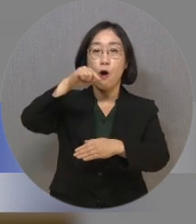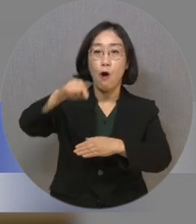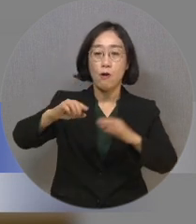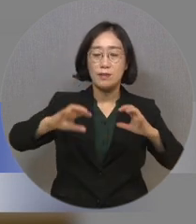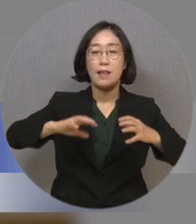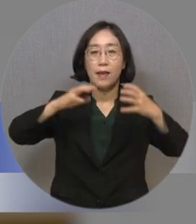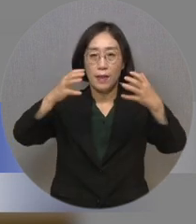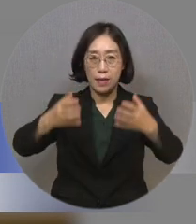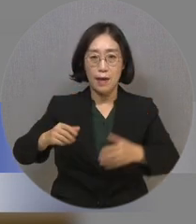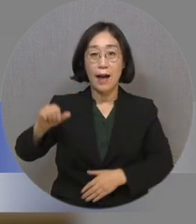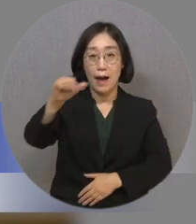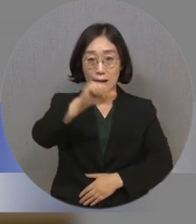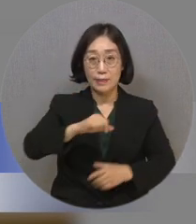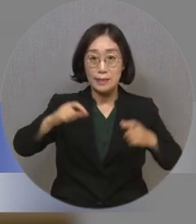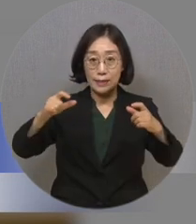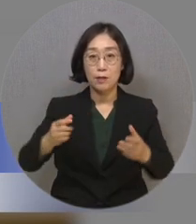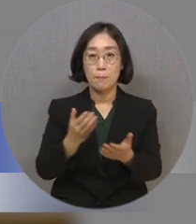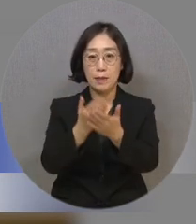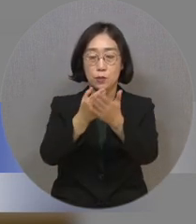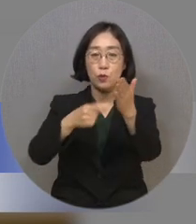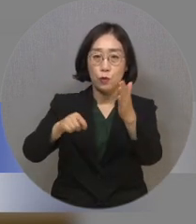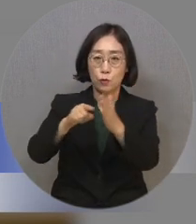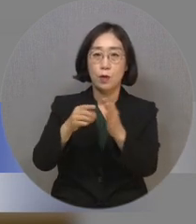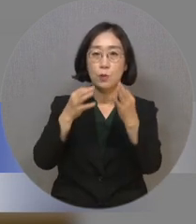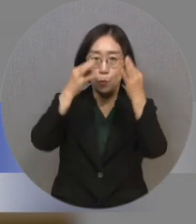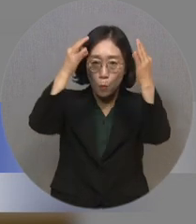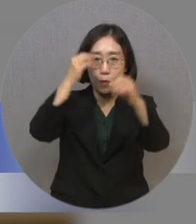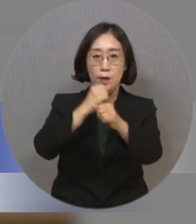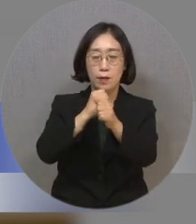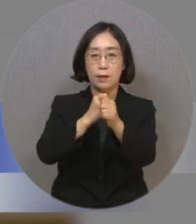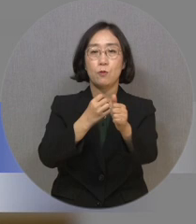스포츠 발전을 위해 노력하겠다고 수상소감을